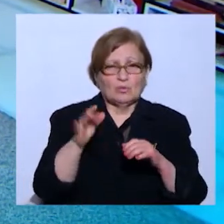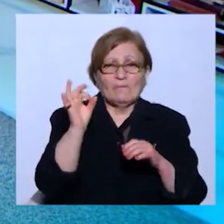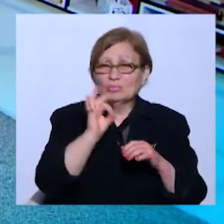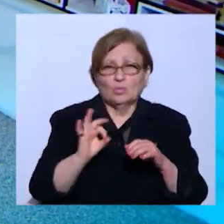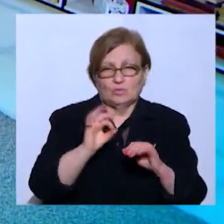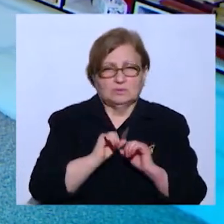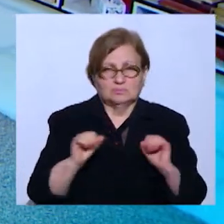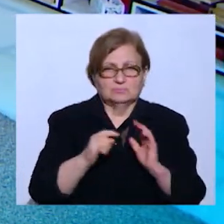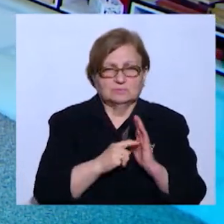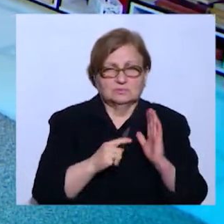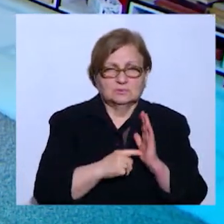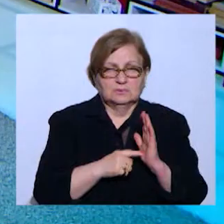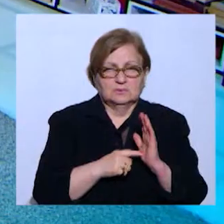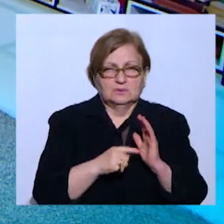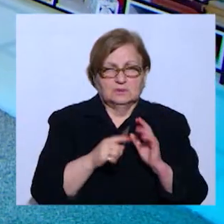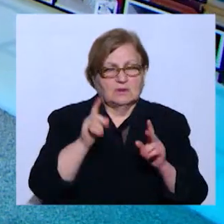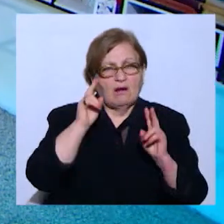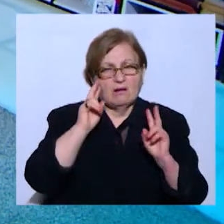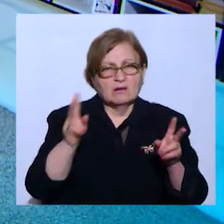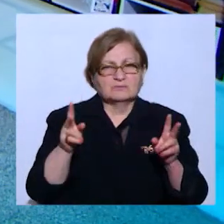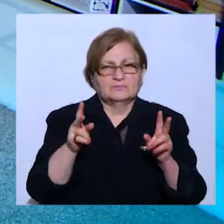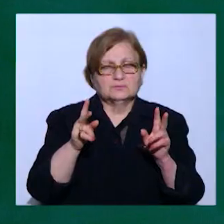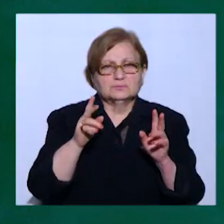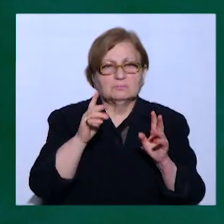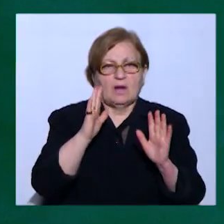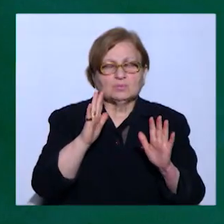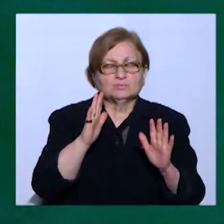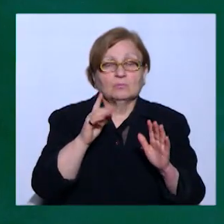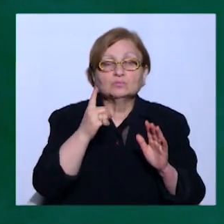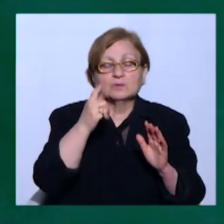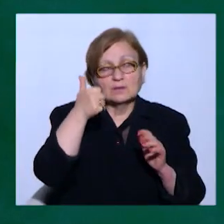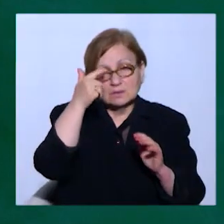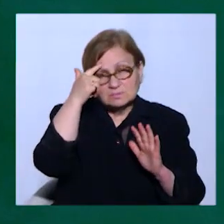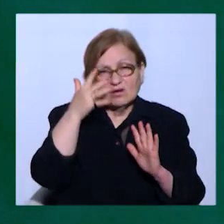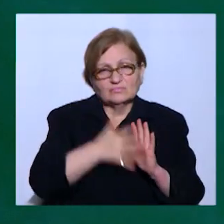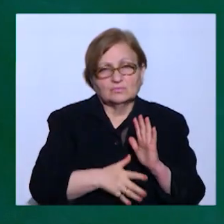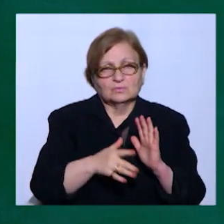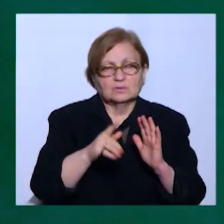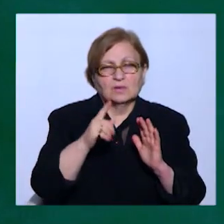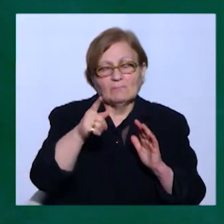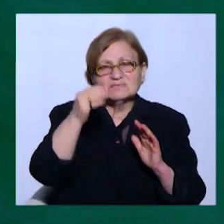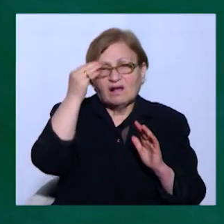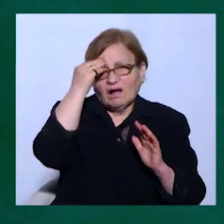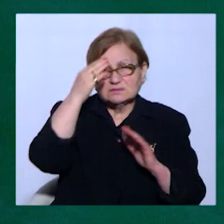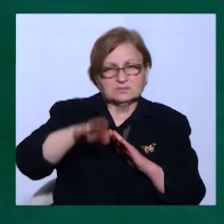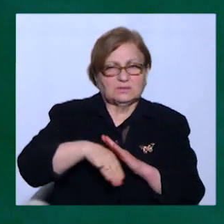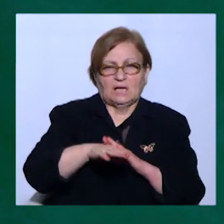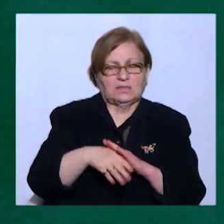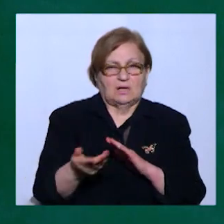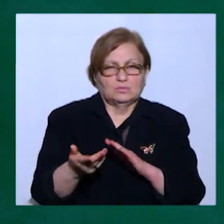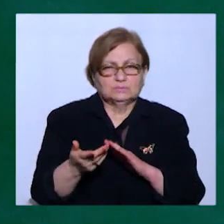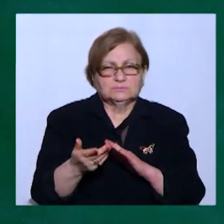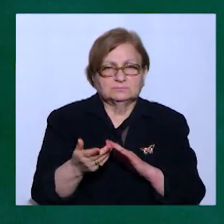ისე კი არ იყო დეკლარირებულად, ვიცი რომ არ შეიძლება და ეს კარგად გვესმოდეს, რატო არ შეიძლება, რომ ამას აზრი არა აქვს ნულზე გაყოფა.